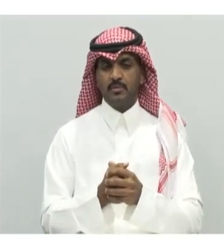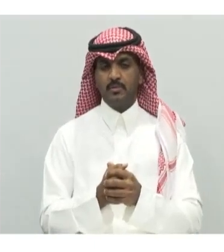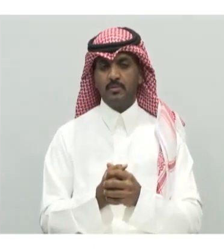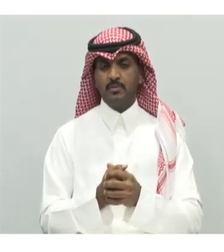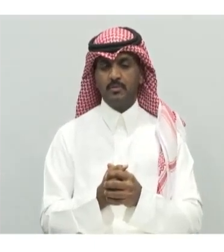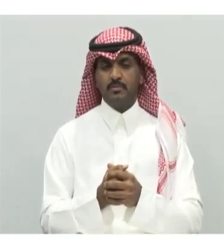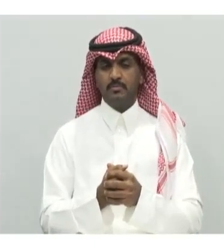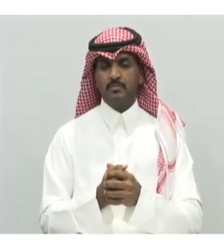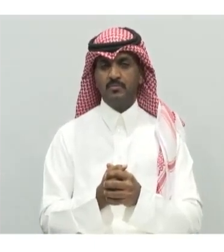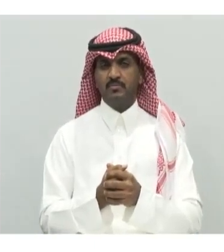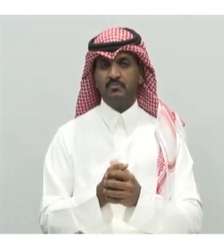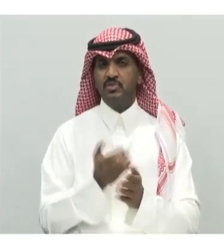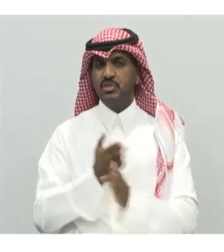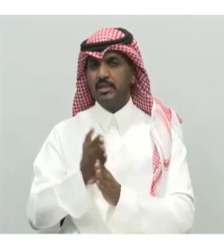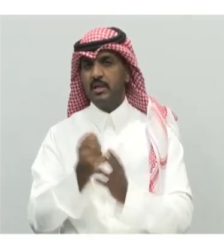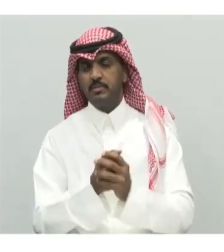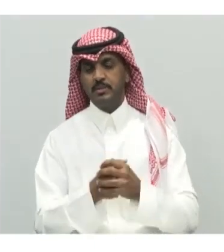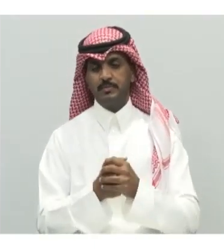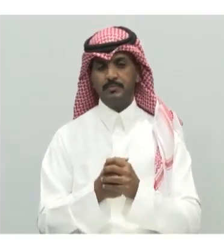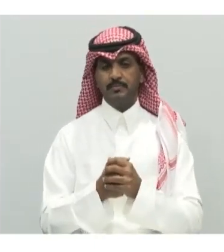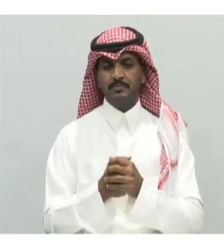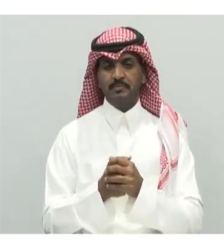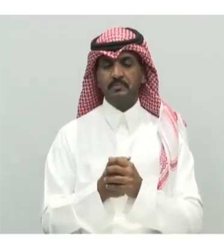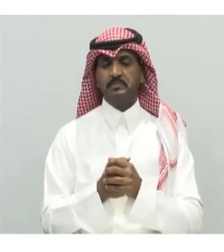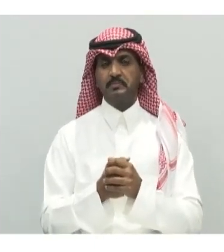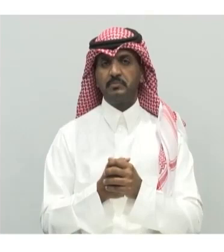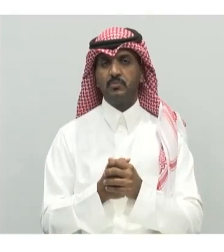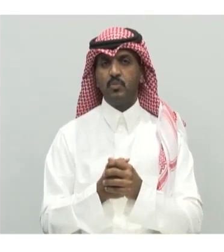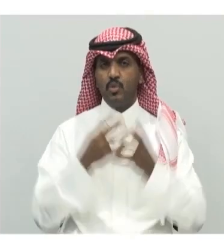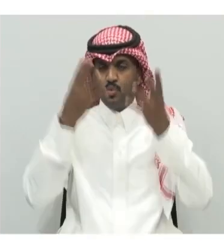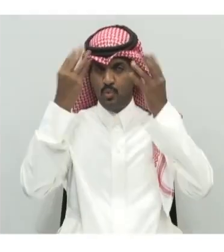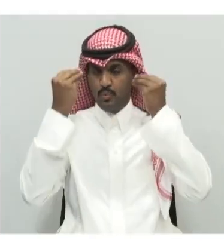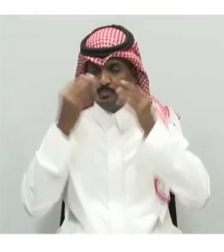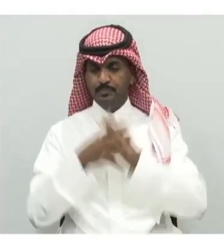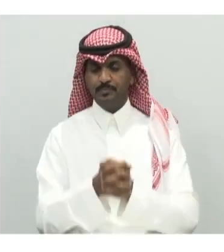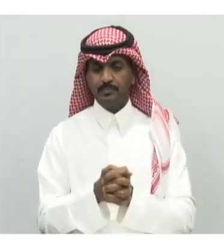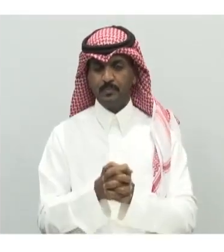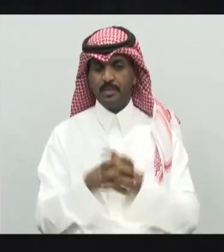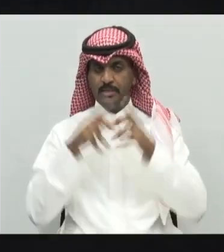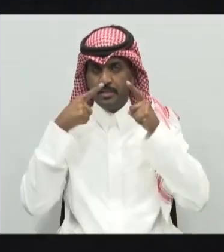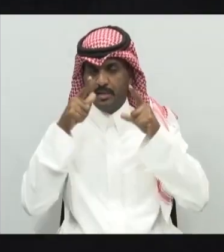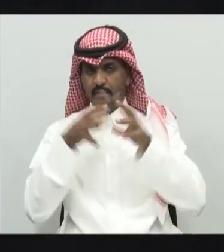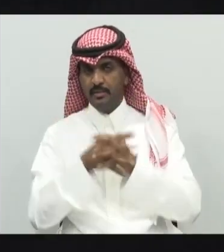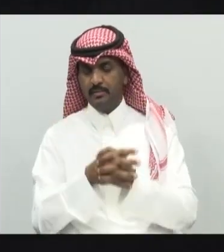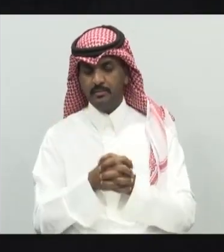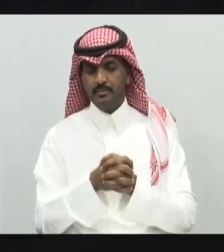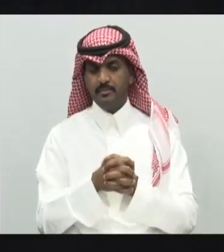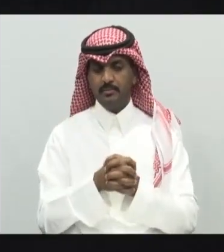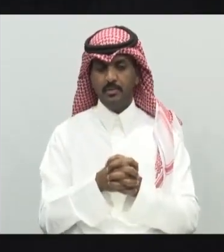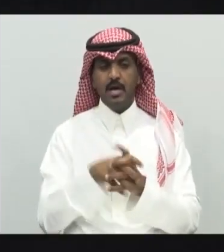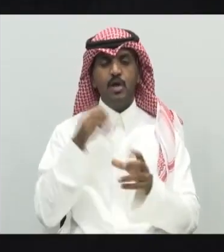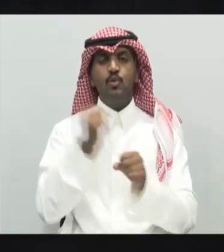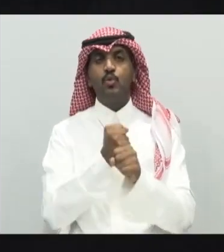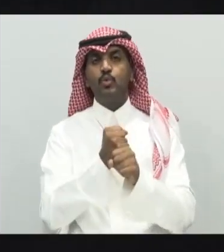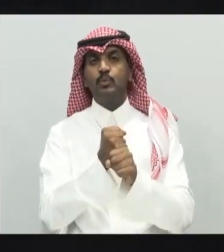على في شتى المجالات من وشتى العلوم والمعارف استعرضنا واضطرنا على العلوم